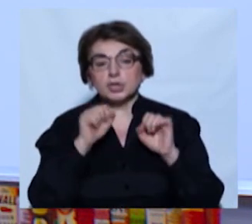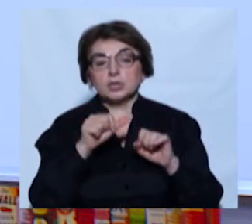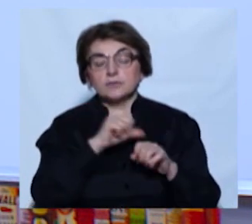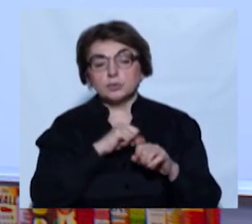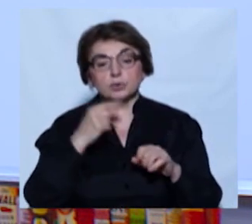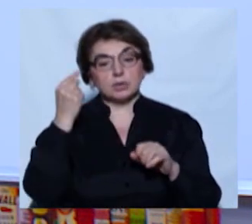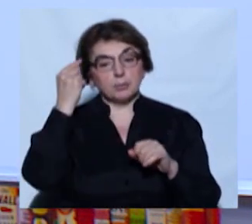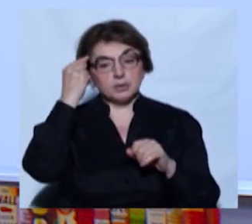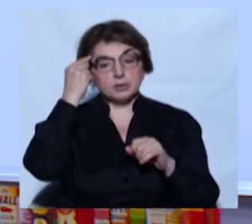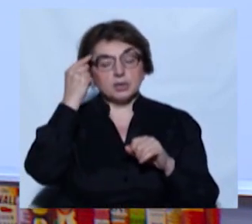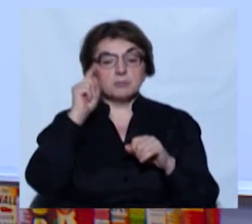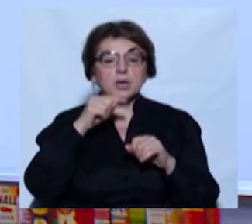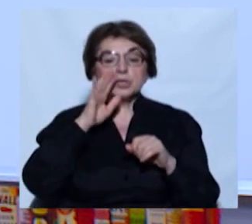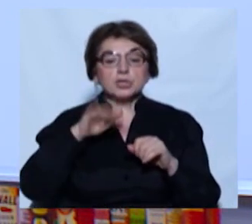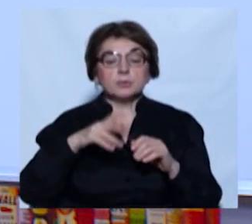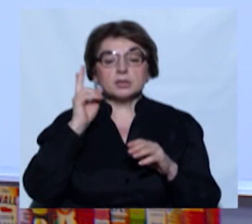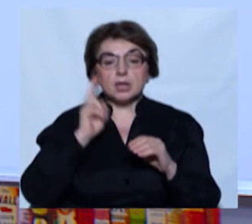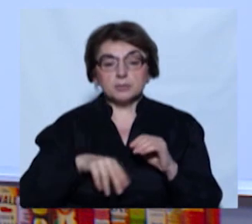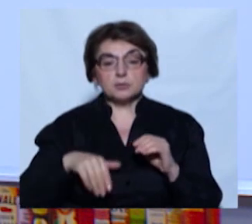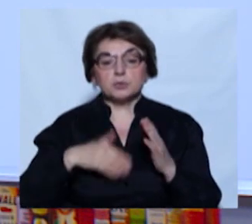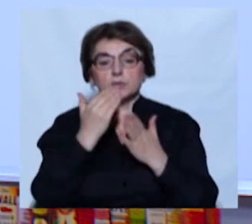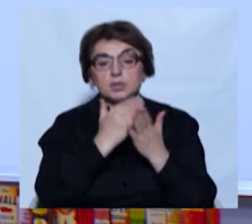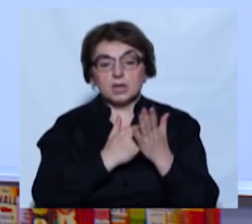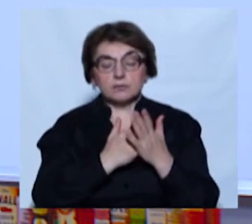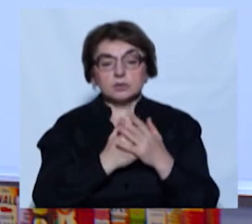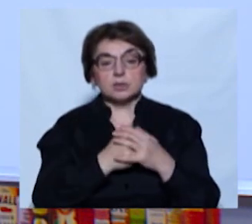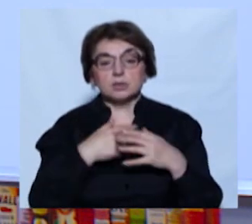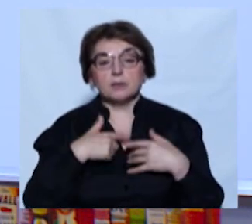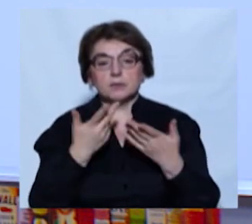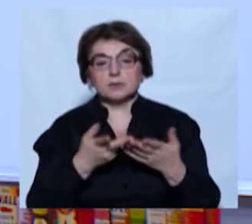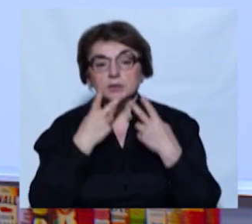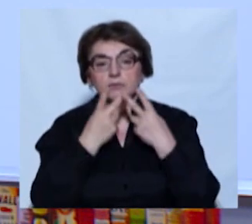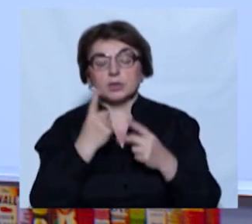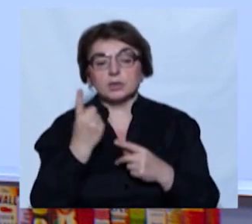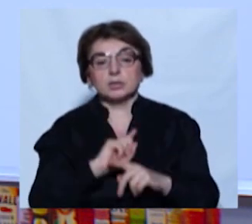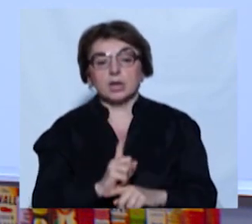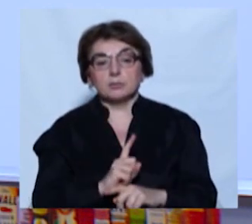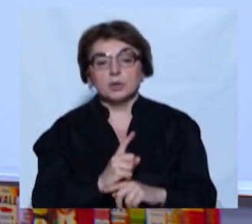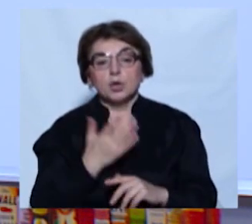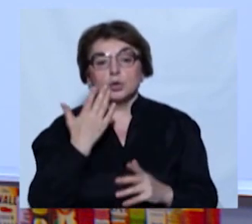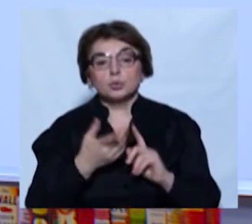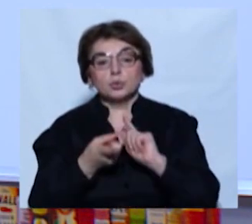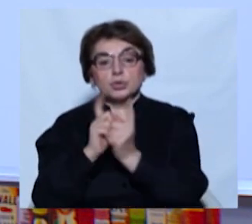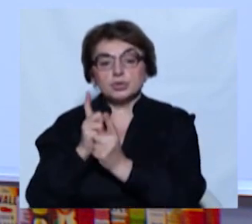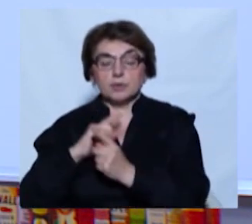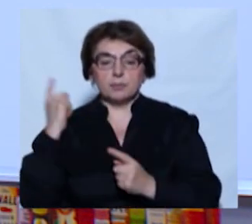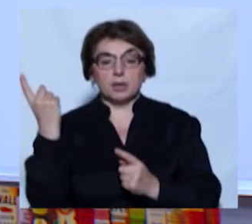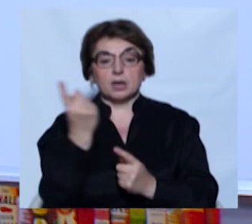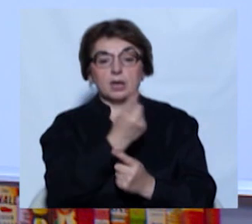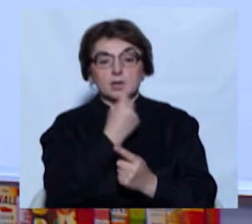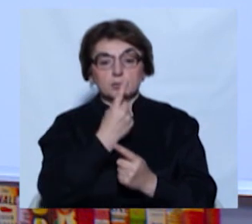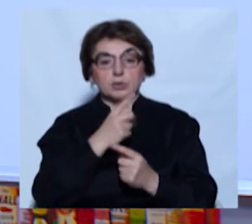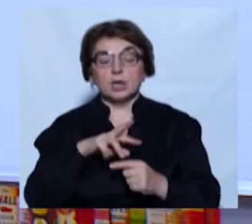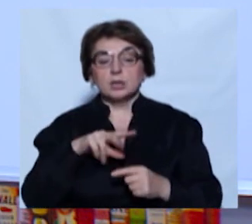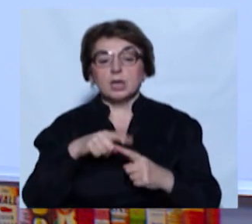თქვენ დაფიქრდეთ მას შემდეგ, რაც დასრულდება ჩვენი გაკვეთილი და დავინახოთ ერთი რამ. თუ იცვლება გარემოს